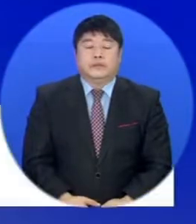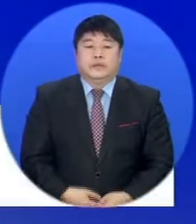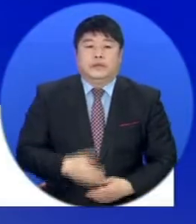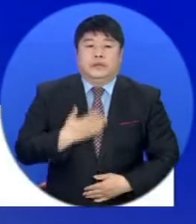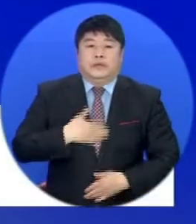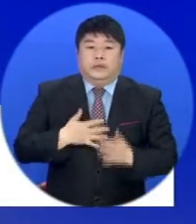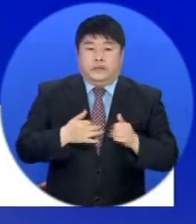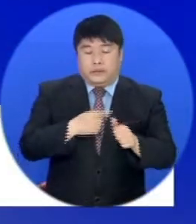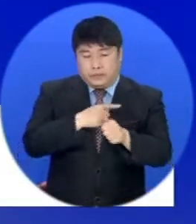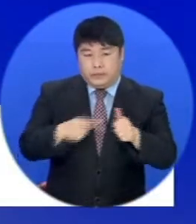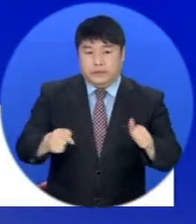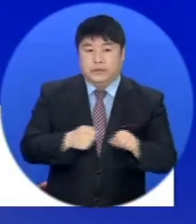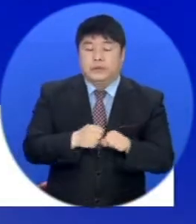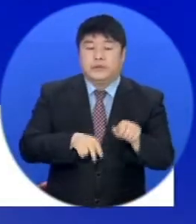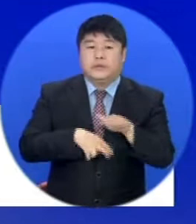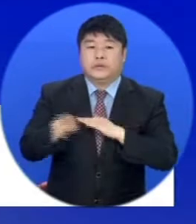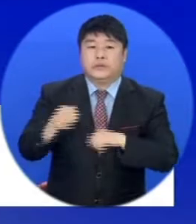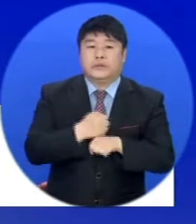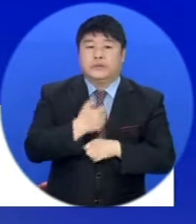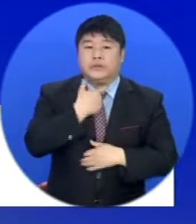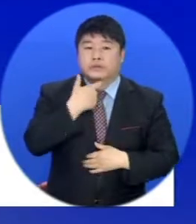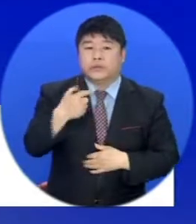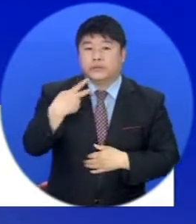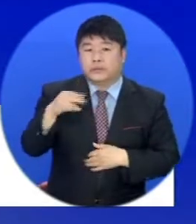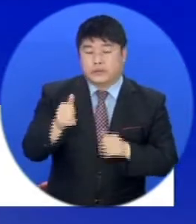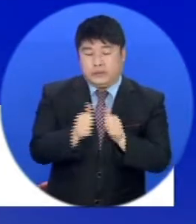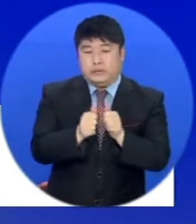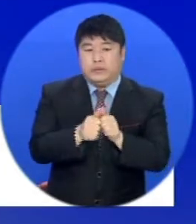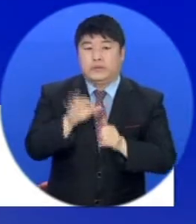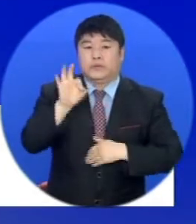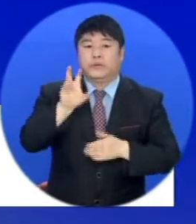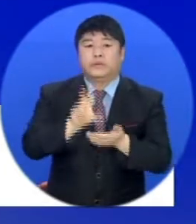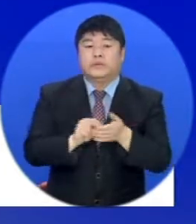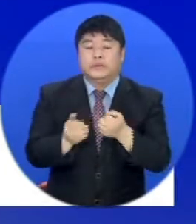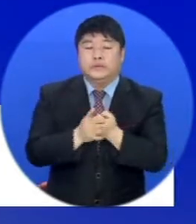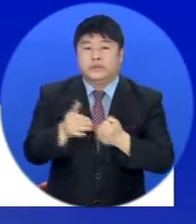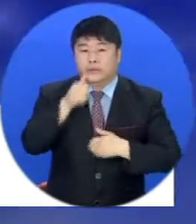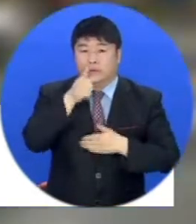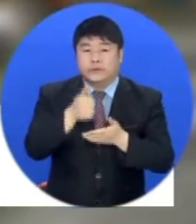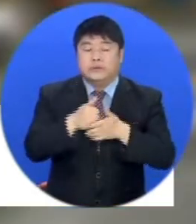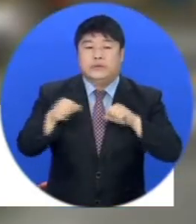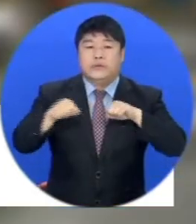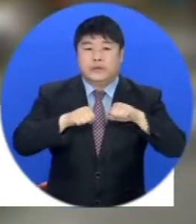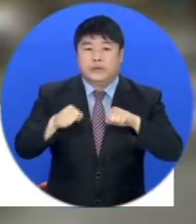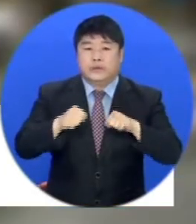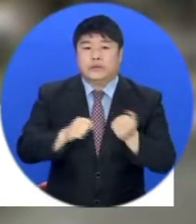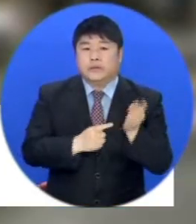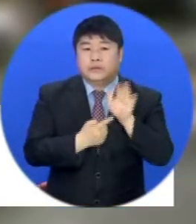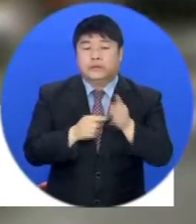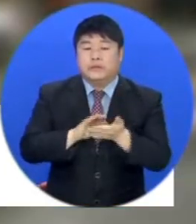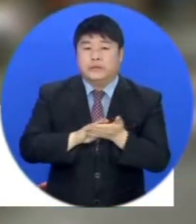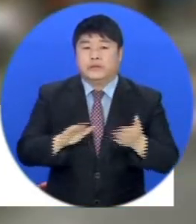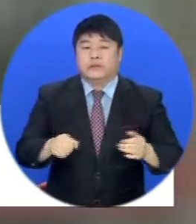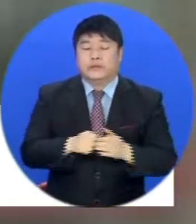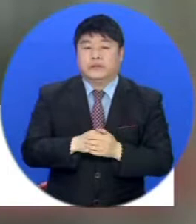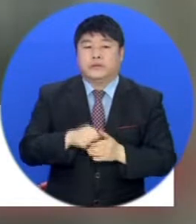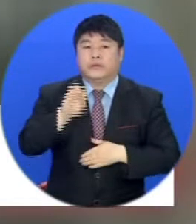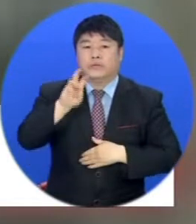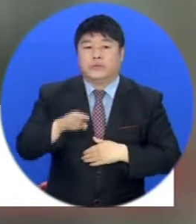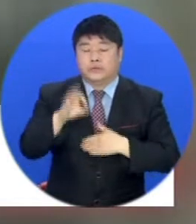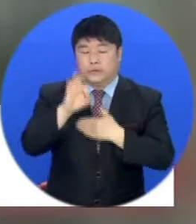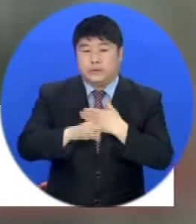지인을 살해한 뒤 도주했던 60대 남성이 금전적인 문제로 범행을 저지른 것으로 드러났습니다.